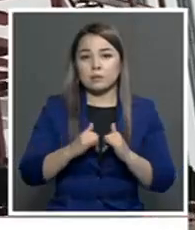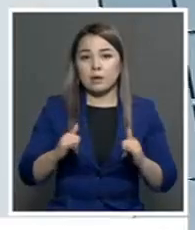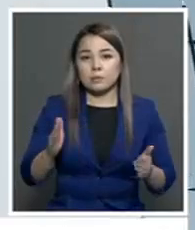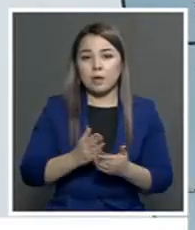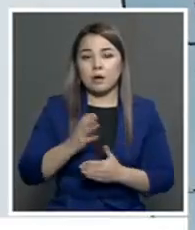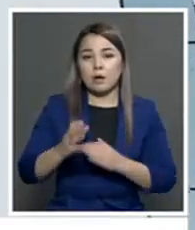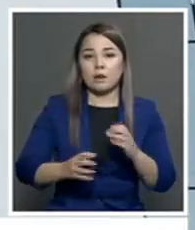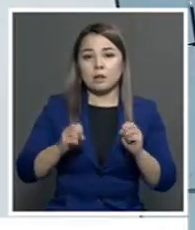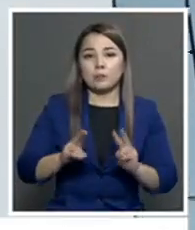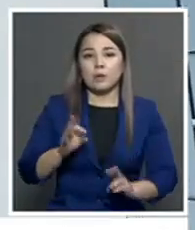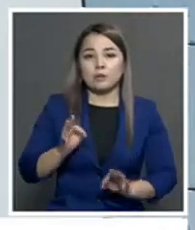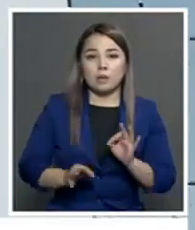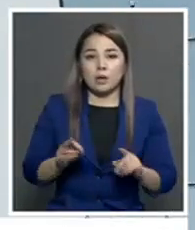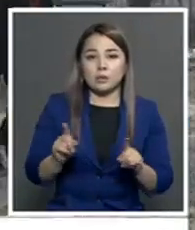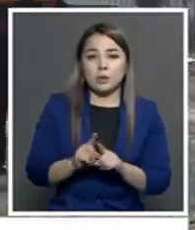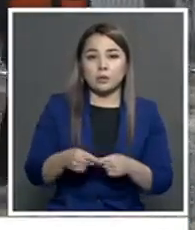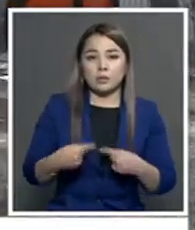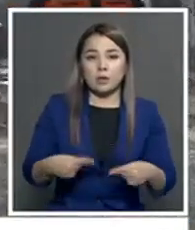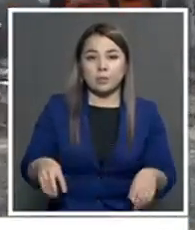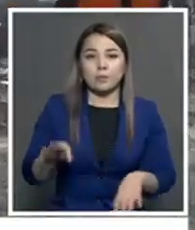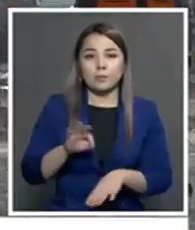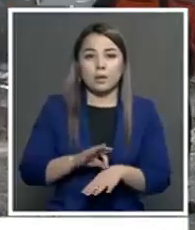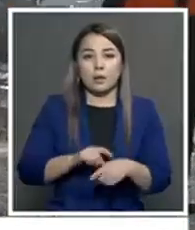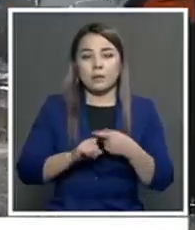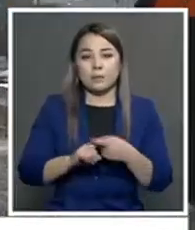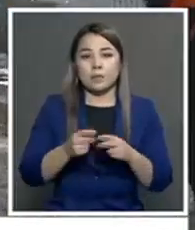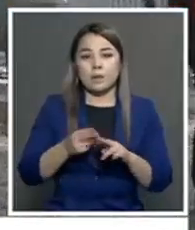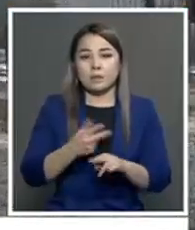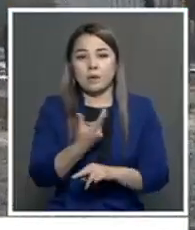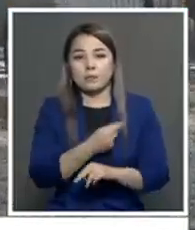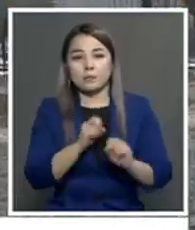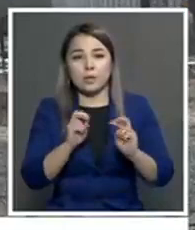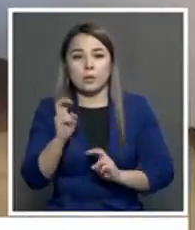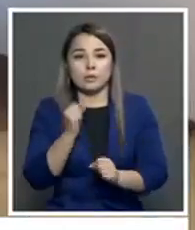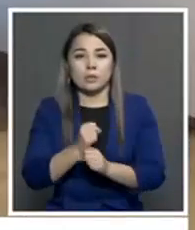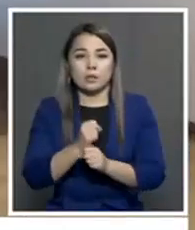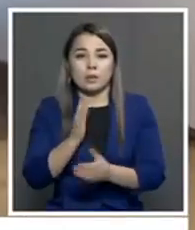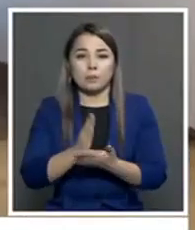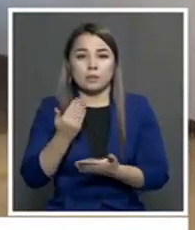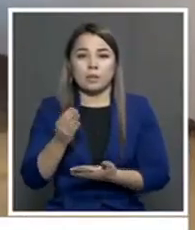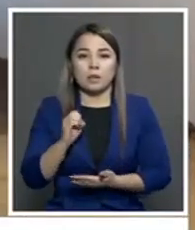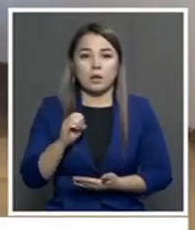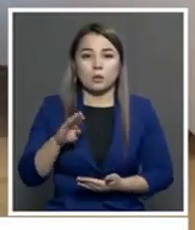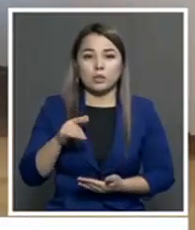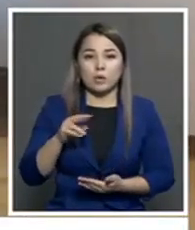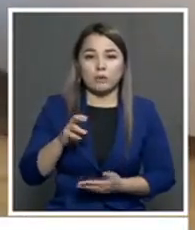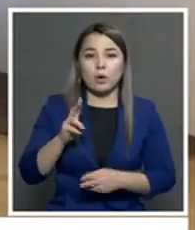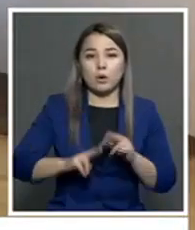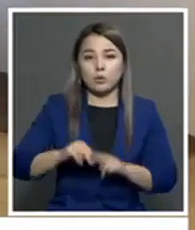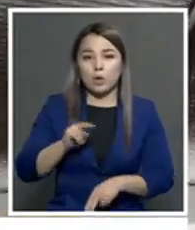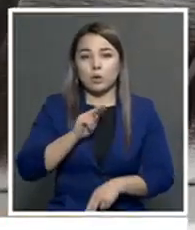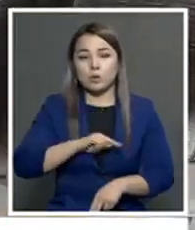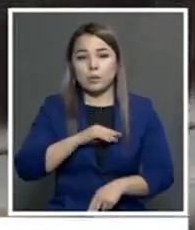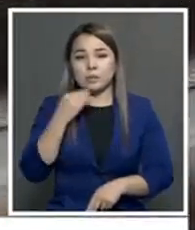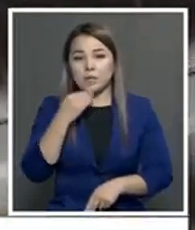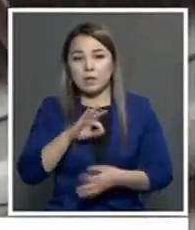әлемдік стандарттарға сай түрлі инфекцияға қарсы вакциналар өндіріледі. Зауытты көрген премьер-министрдің орынбасары Ералы Тоғжанов құрылыс сапасына баса мән